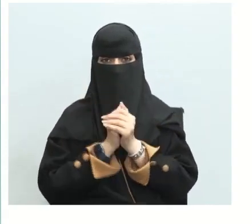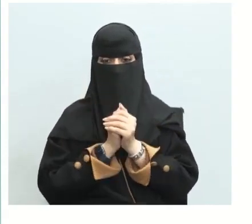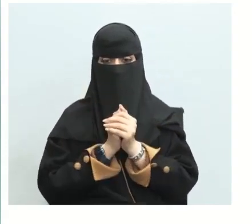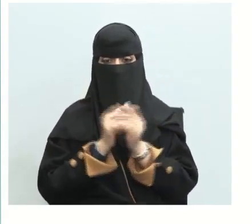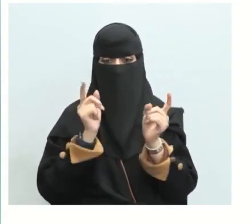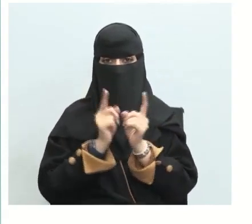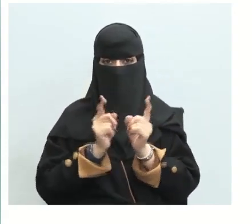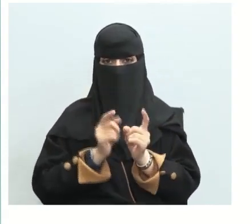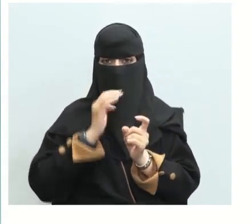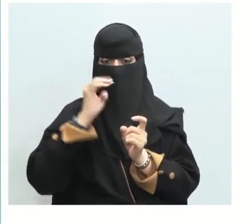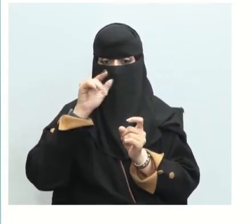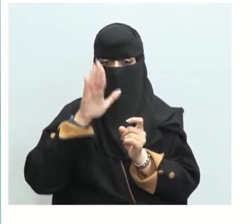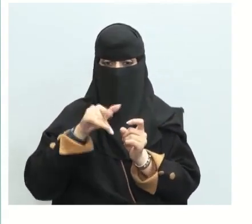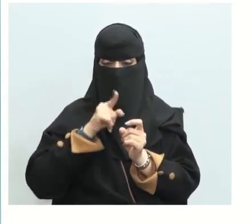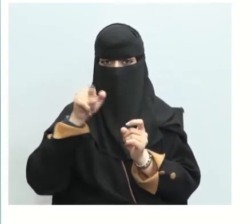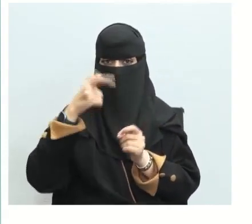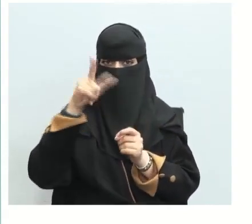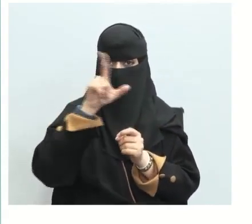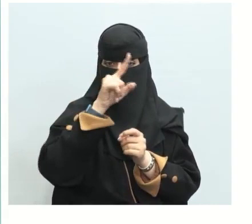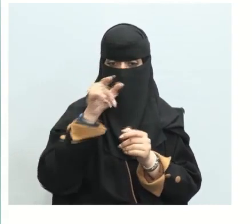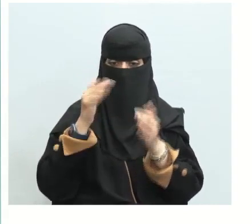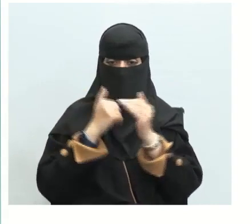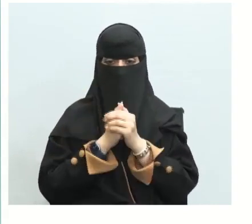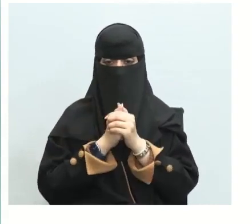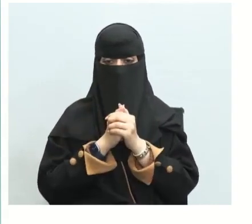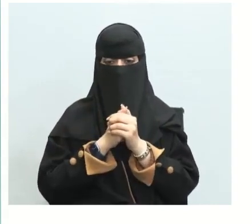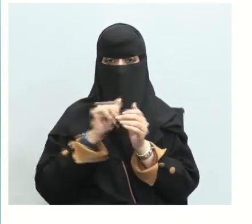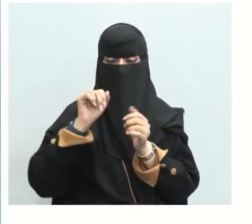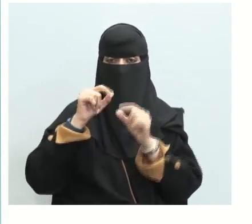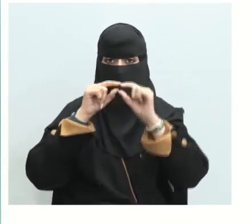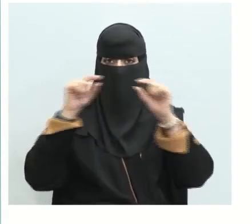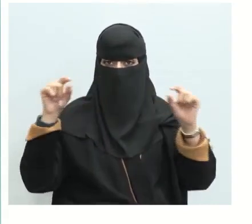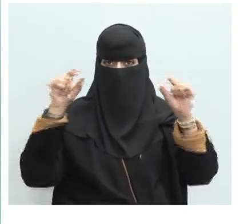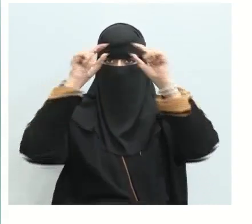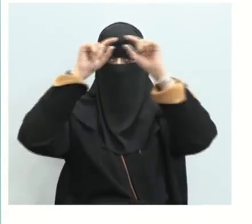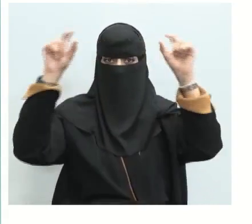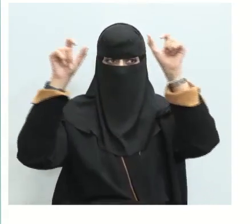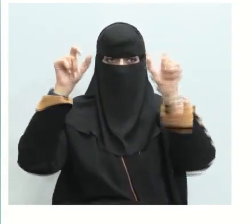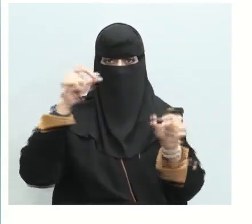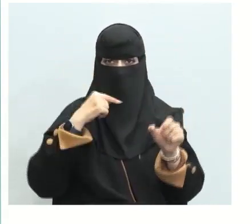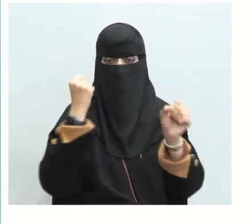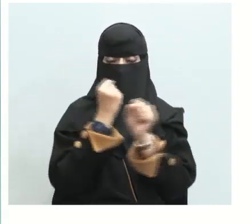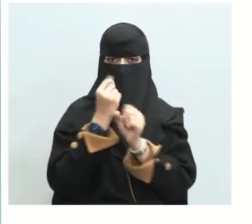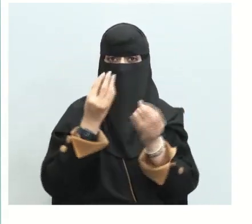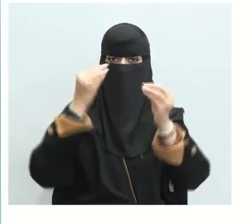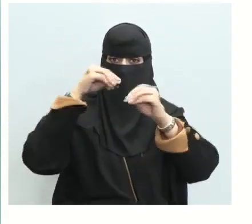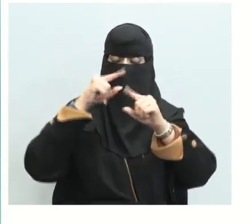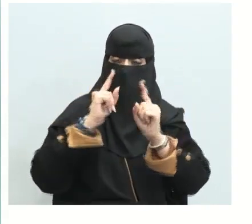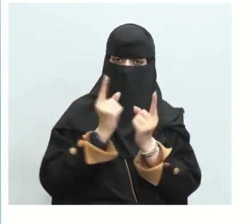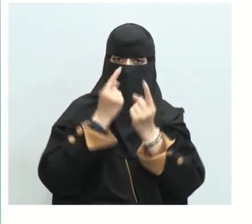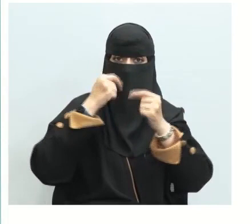نشاط، حدد الجمل التالية هل هي صحيحة أم خاطئة. 1، مساطر الصفحة وظيفة إضافية تتيح لك